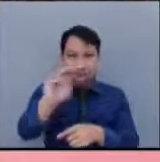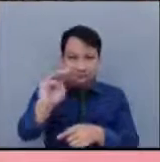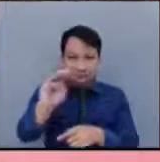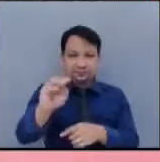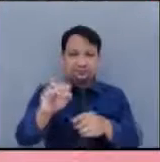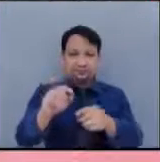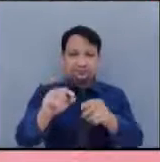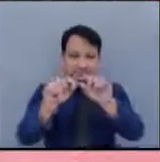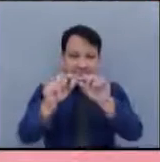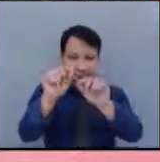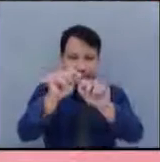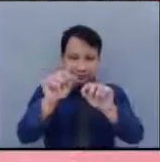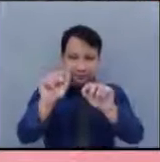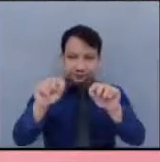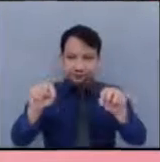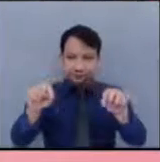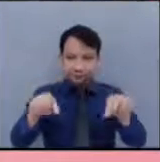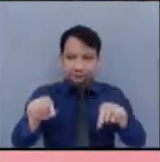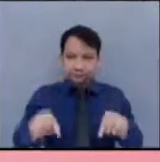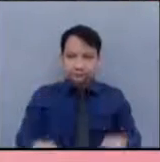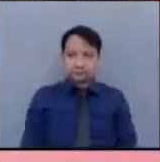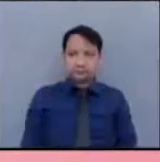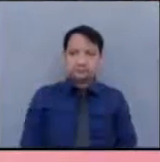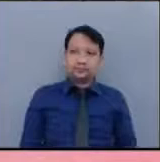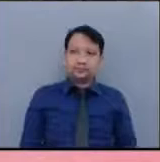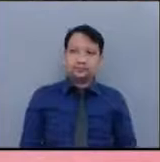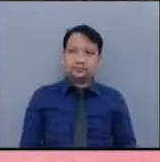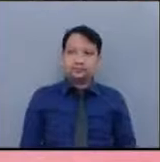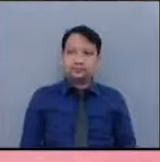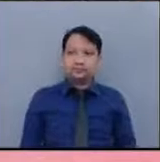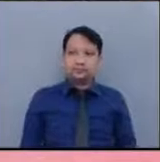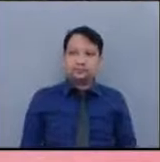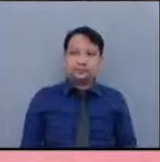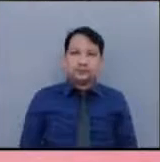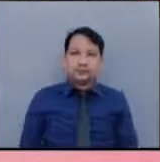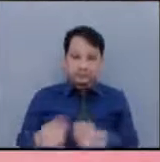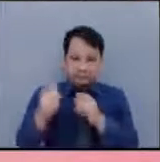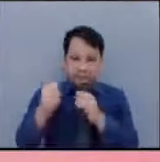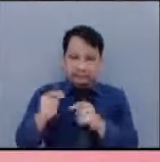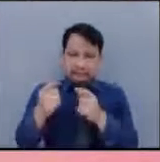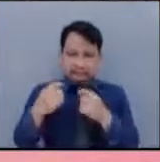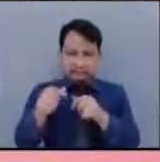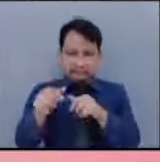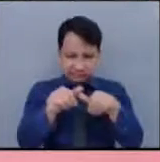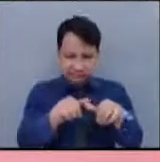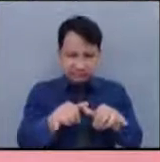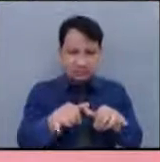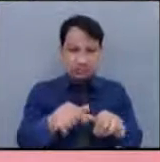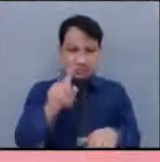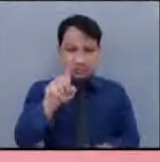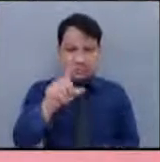kahit walang ruler, tansya-tansya lang tayo, mga ka-RSP. Ayan, 1 cm lang,